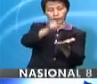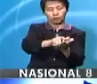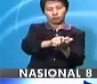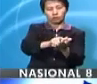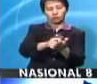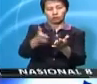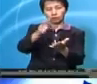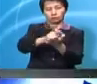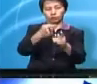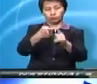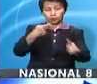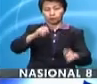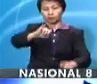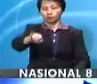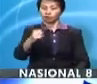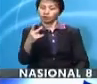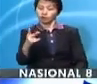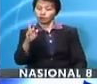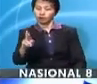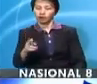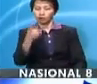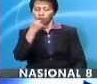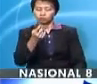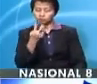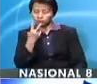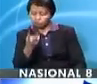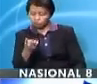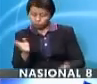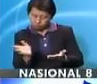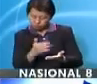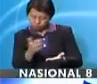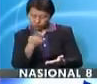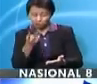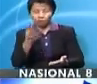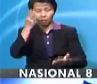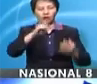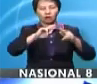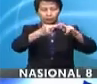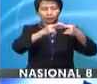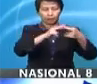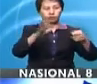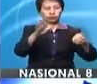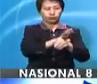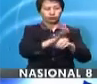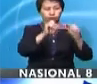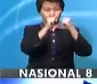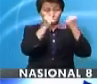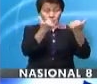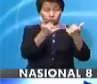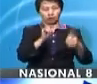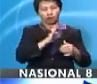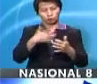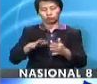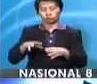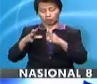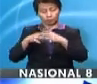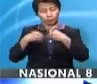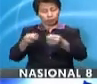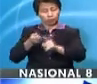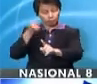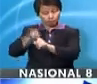melihat semula. Kerana kita akan baiki sepenuhnya. saya telah beri arahan sekiranya dah